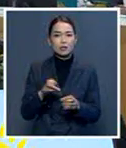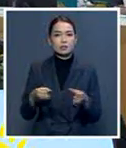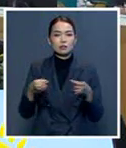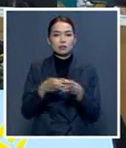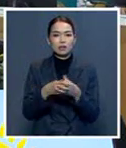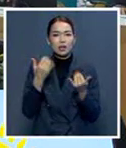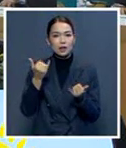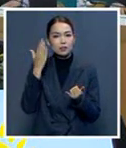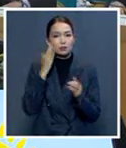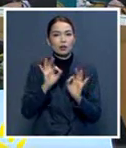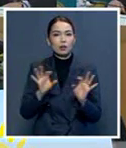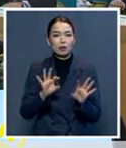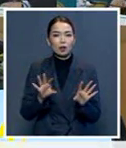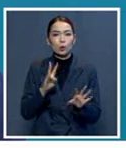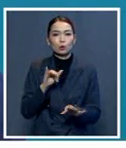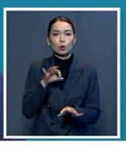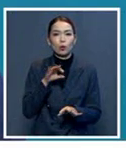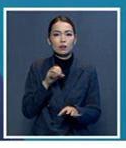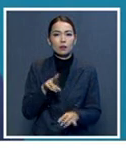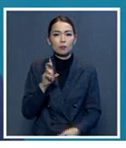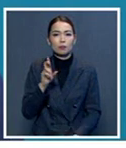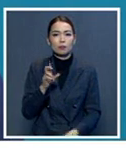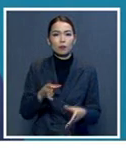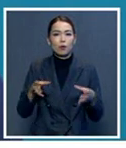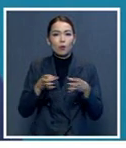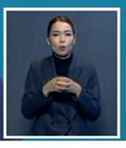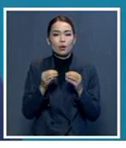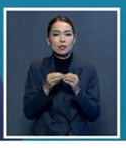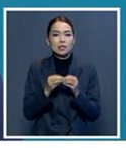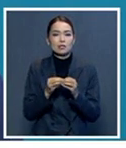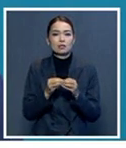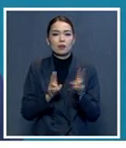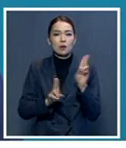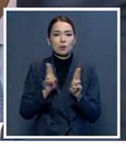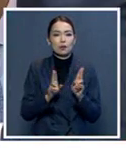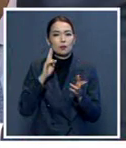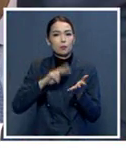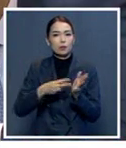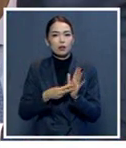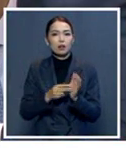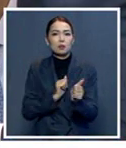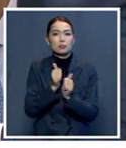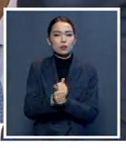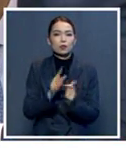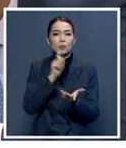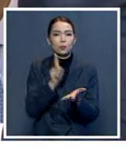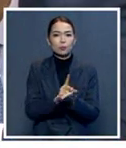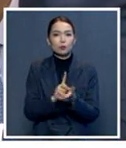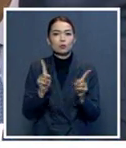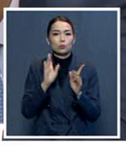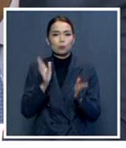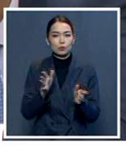пікірде. Бүгін нұротандықтар бағуатты қоғам 10 жылдықтың 10 мақсаты бағдарламасын талқылап, алдағы міндет межелерді